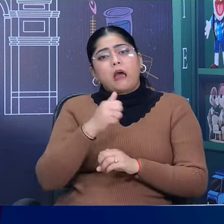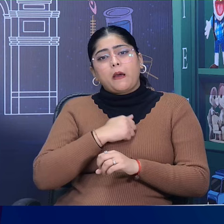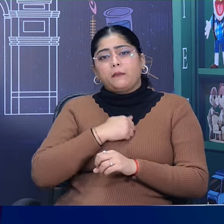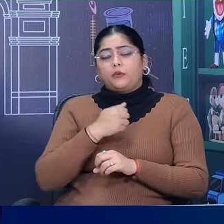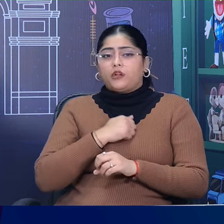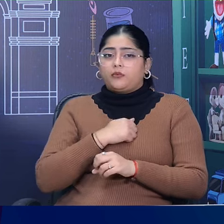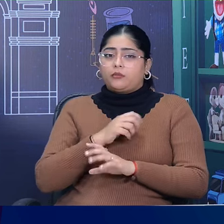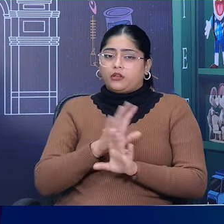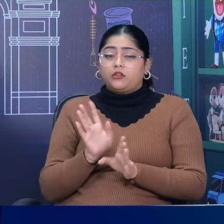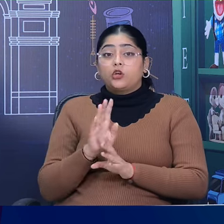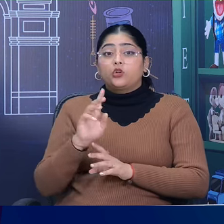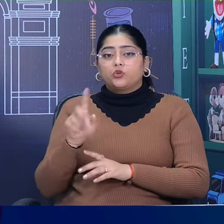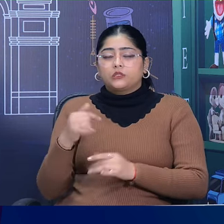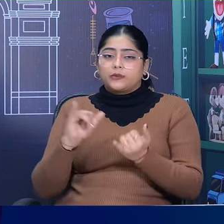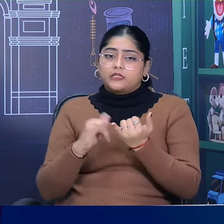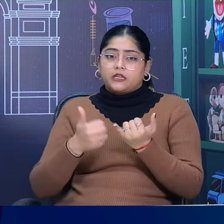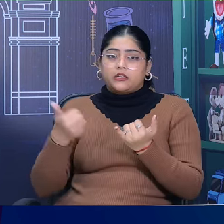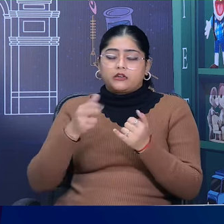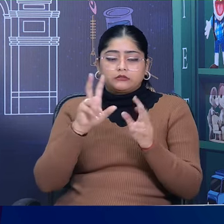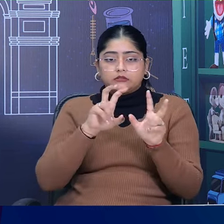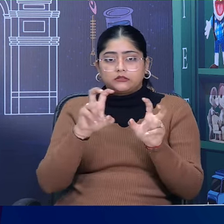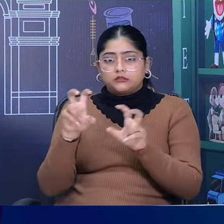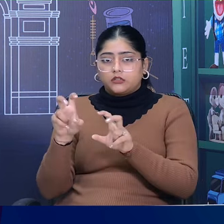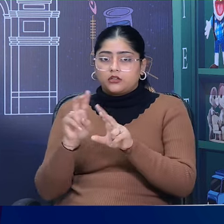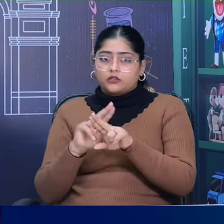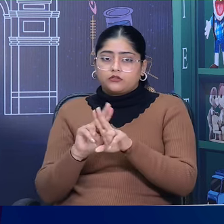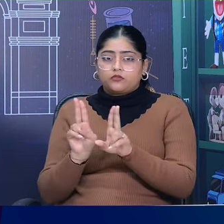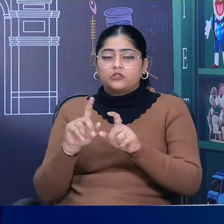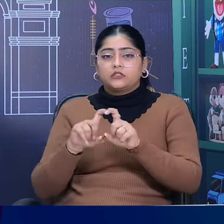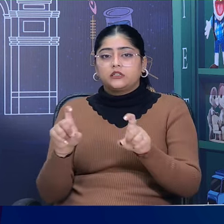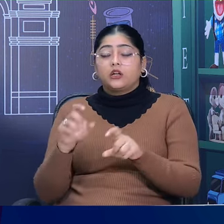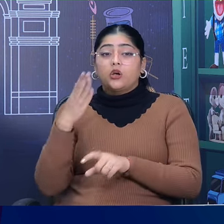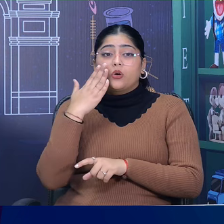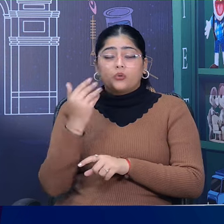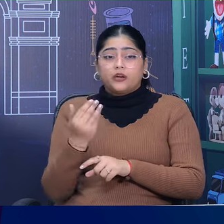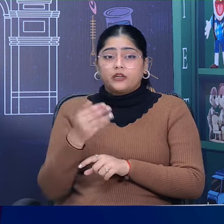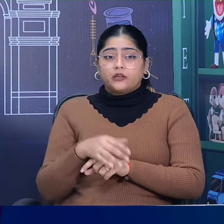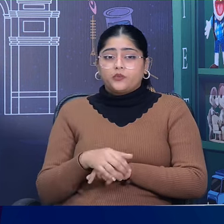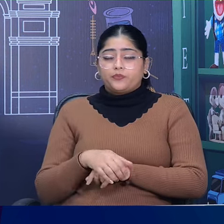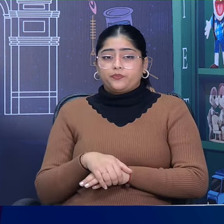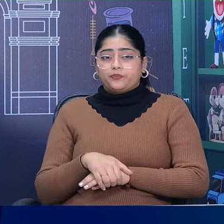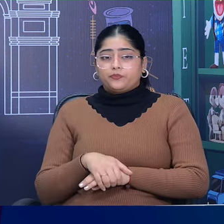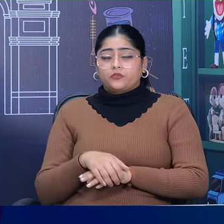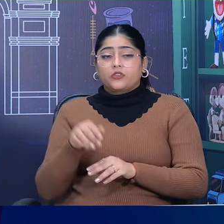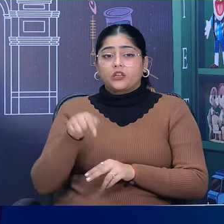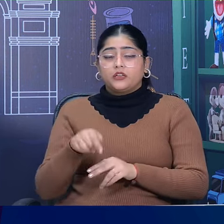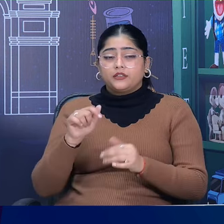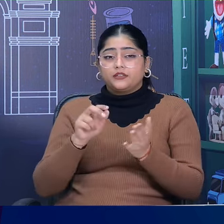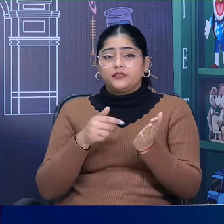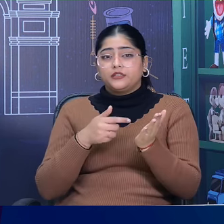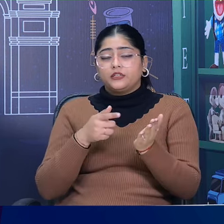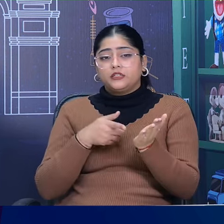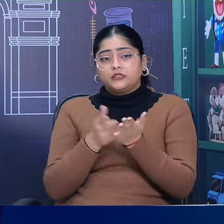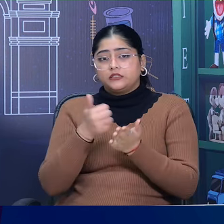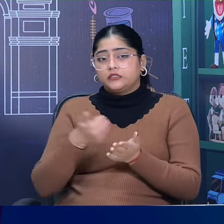उस चीज को नोट डाउन करके ही रखेगा जी क्योंकि गांव के लोगों ने उस सरपंच को चुना है उन वर्ड के मेंबर्स को चुना है उन पंचों को चुना